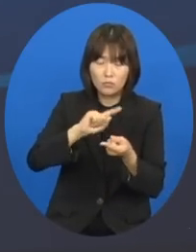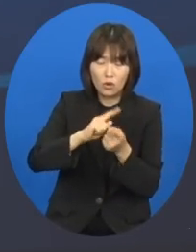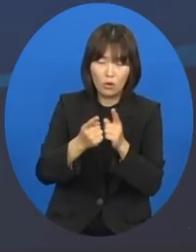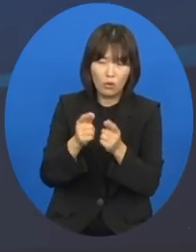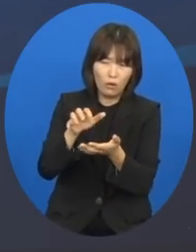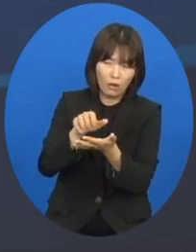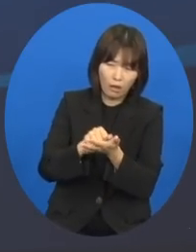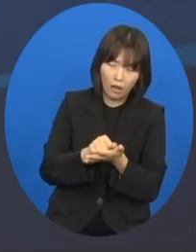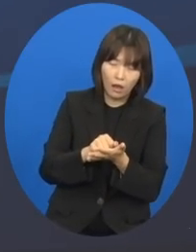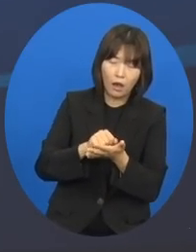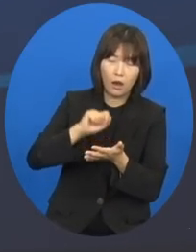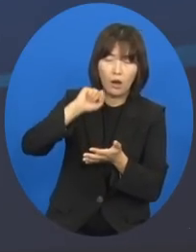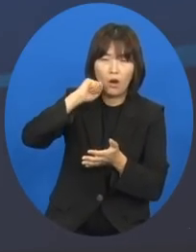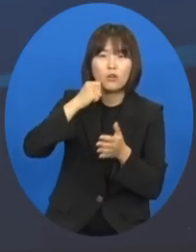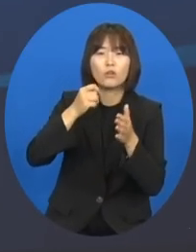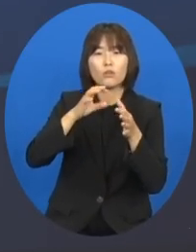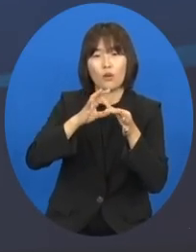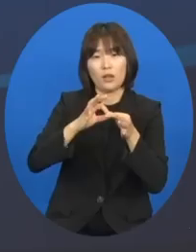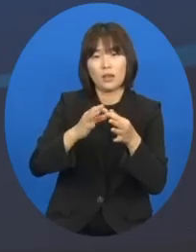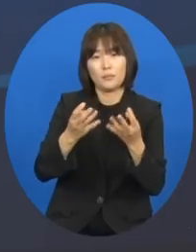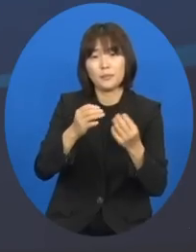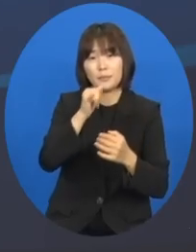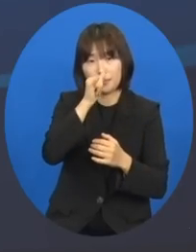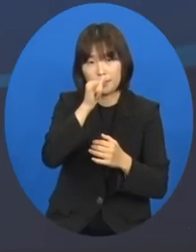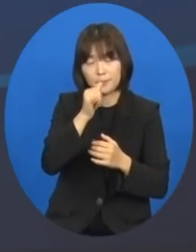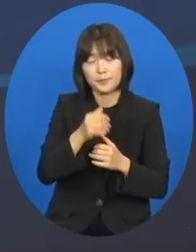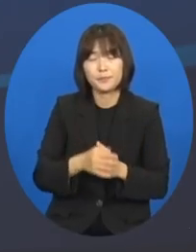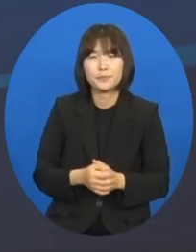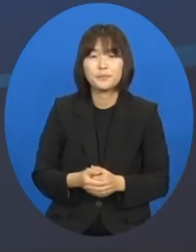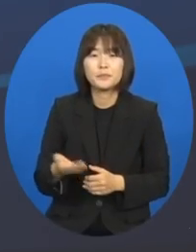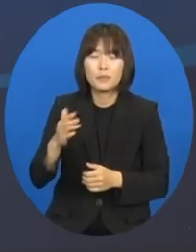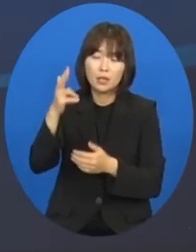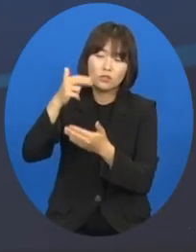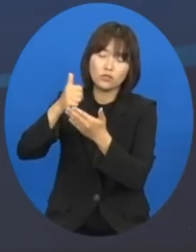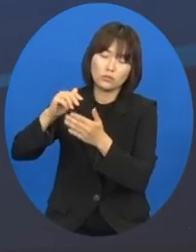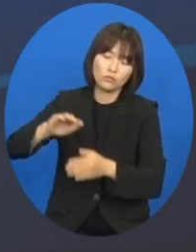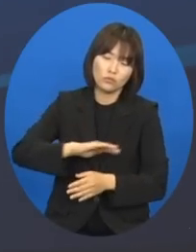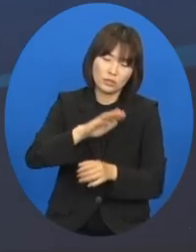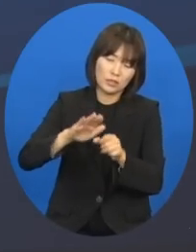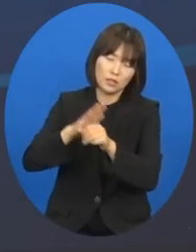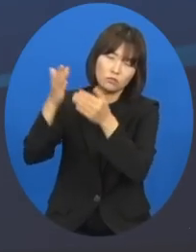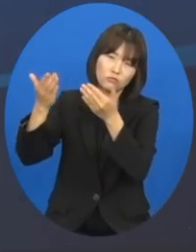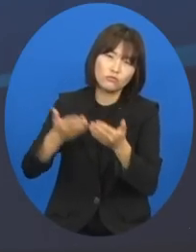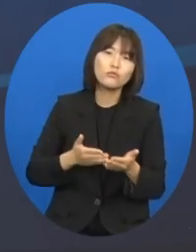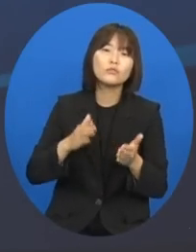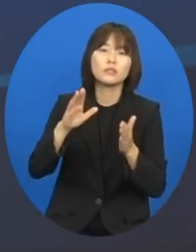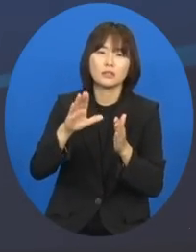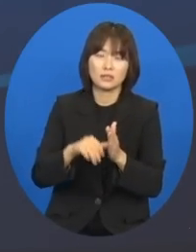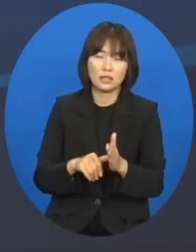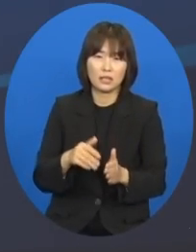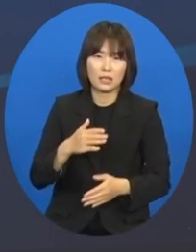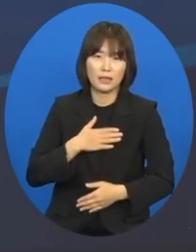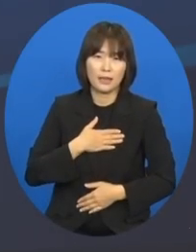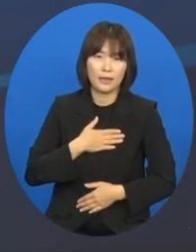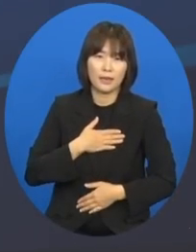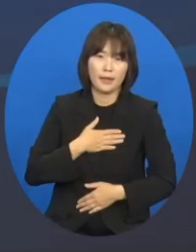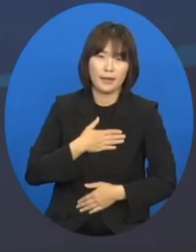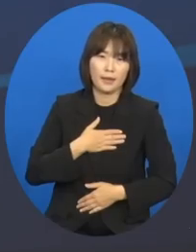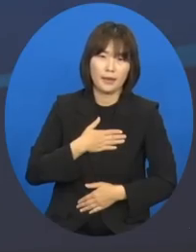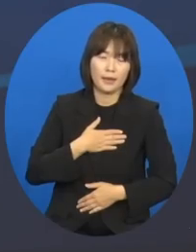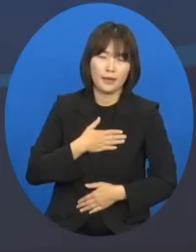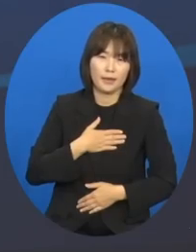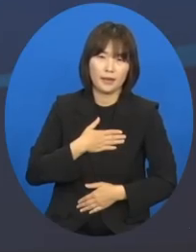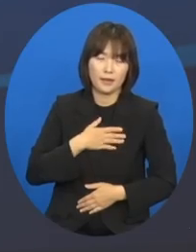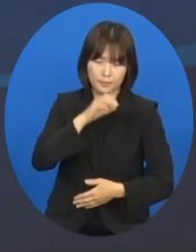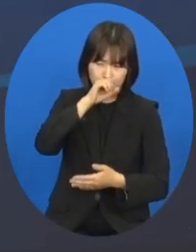관계들이 너무나 많아요 그러나 여러분 주님이 우리를 사랑해 주실 때 내가 멀쩡해지고 나서 사랑해 주신게 아니라